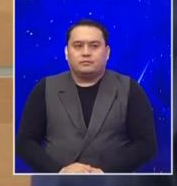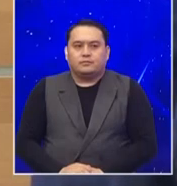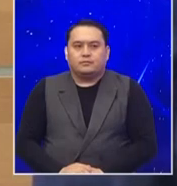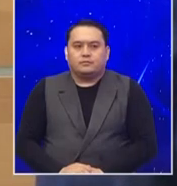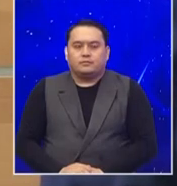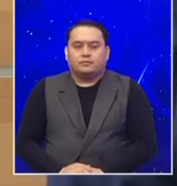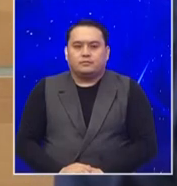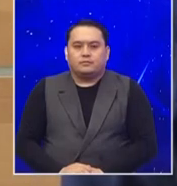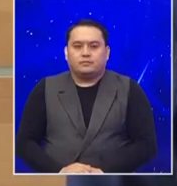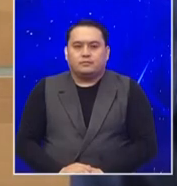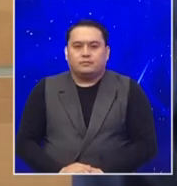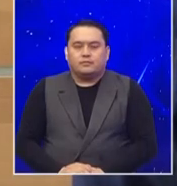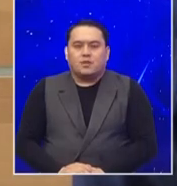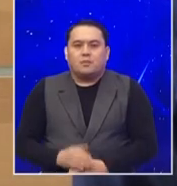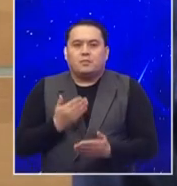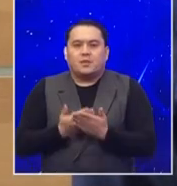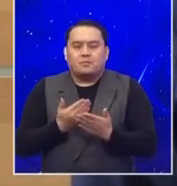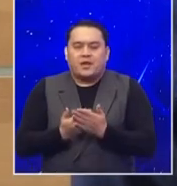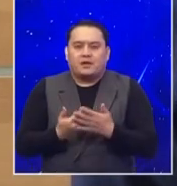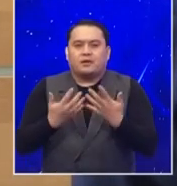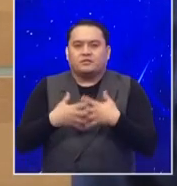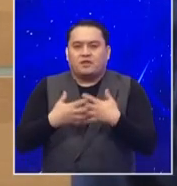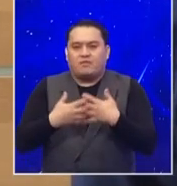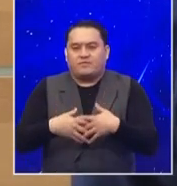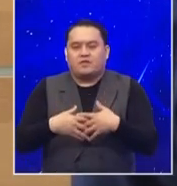По предварительной таблице можно определить, что